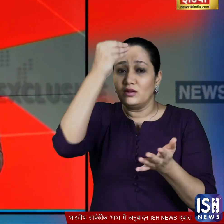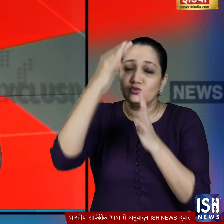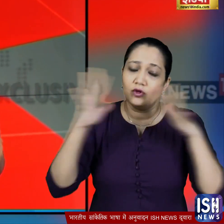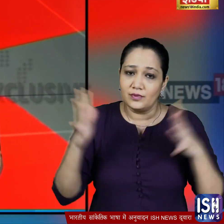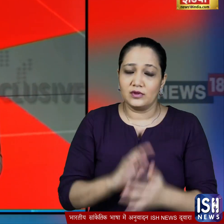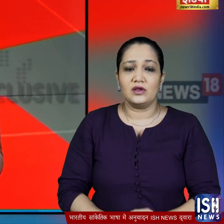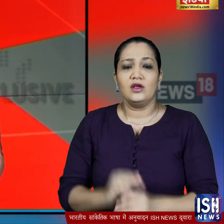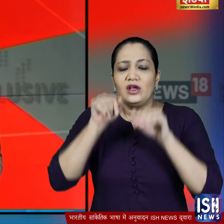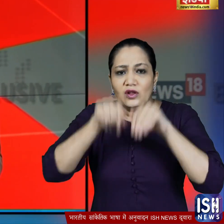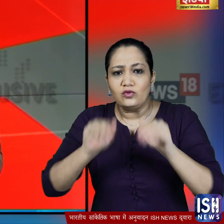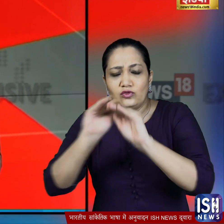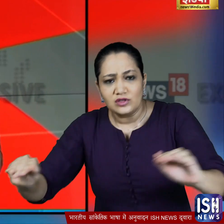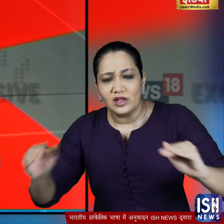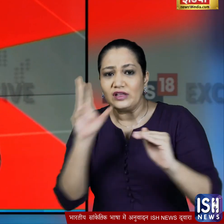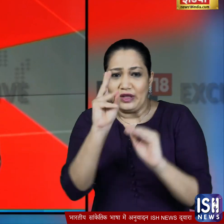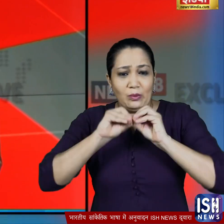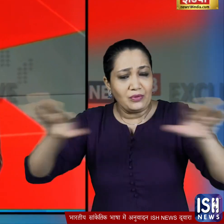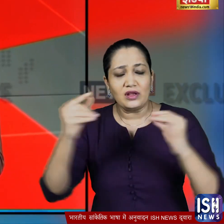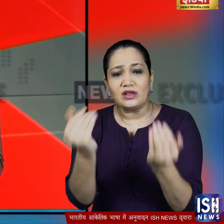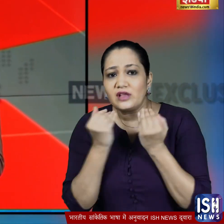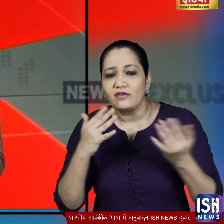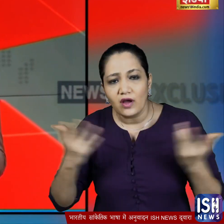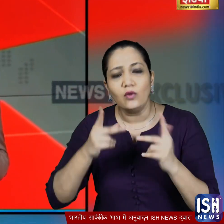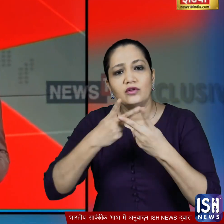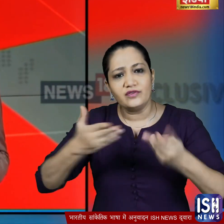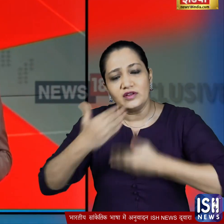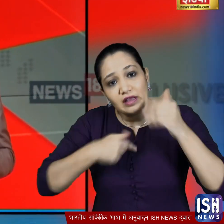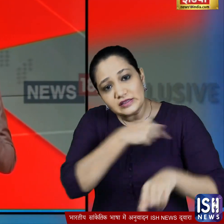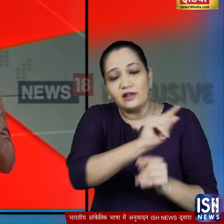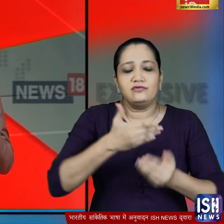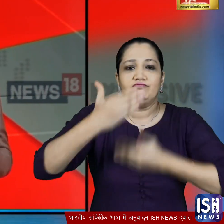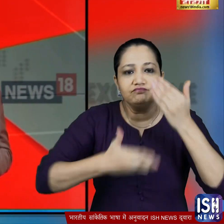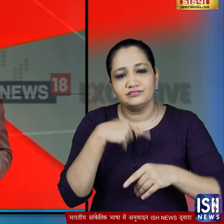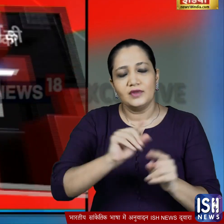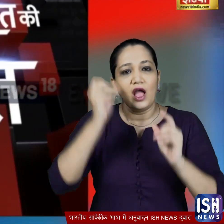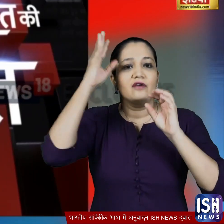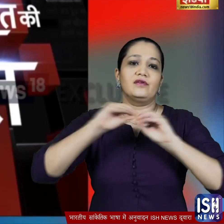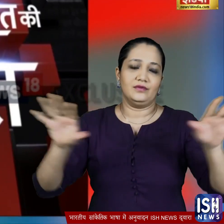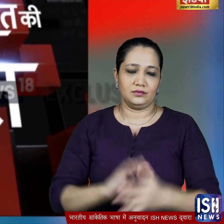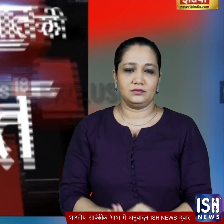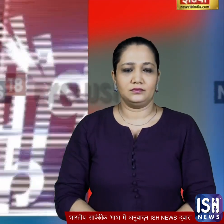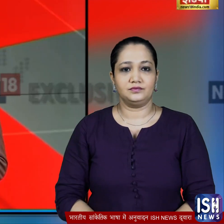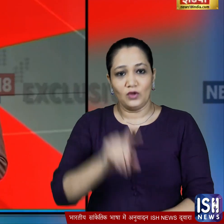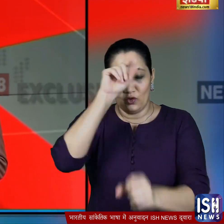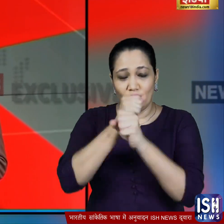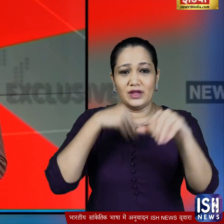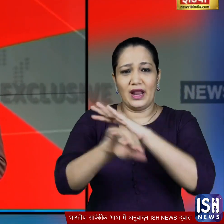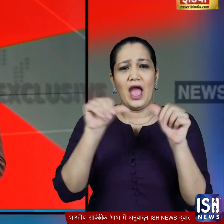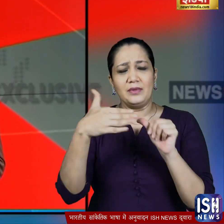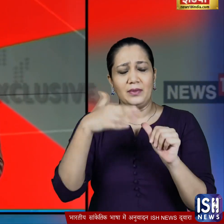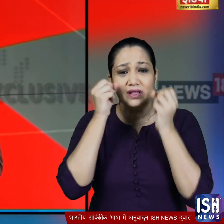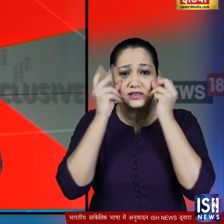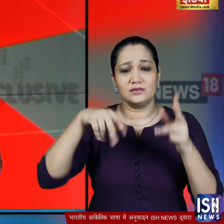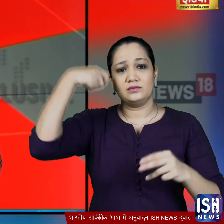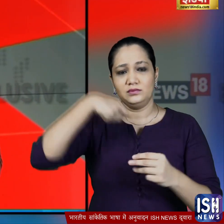लोग बच्चों को कोरोना की तीसरी लहर से बचाव के तरीके समझाने के लिए खुद आगे आ रहे हैं और उन्हें जागरूक कर रहे हैं। गुजरात के अहमदाबाद से हैरान